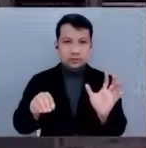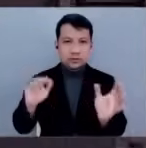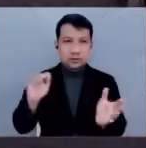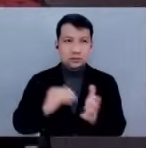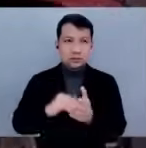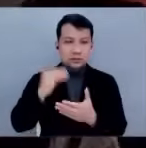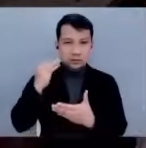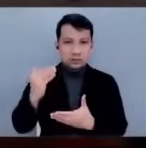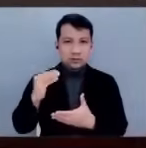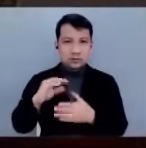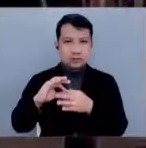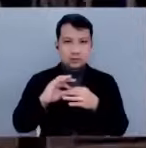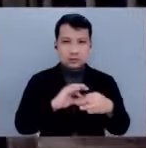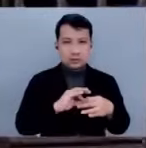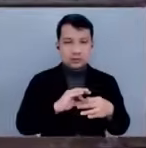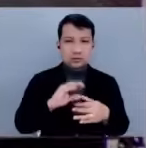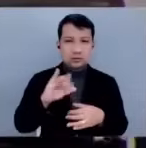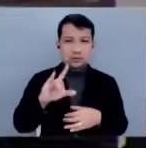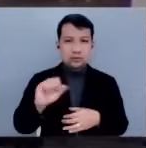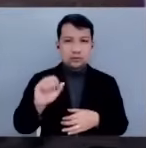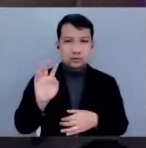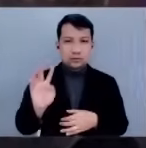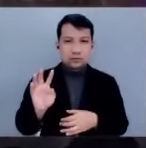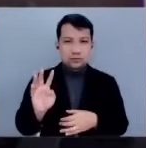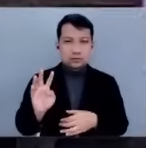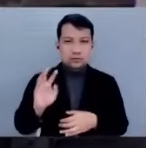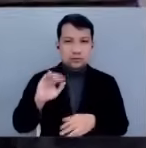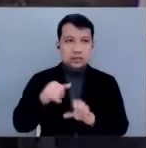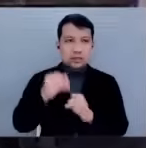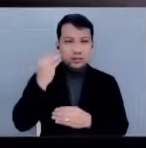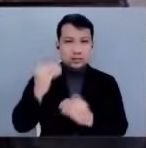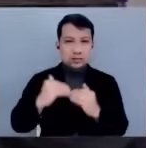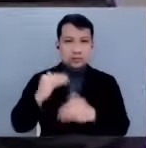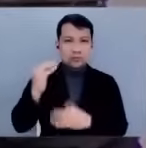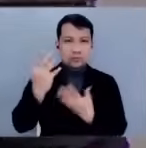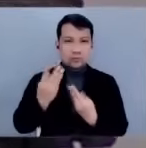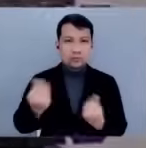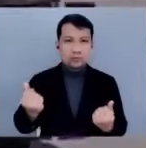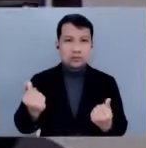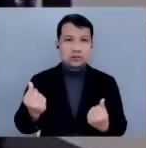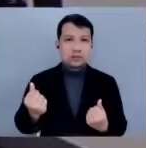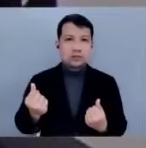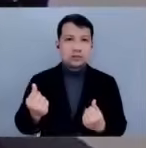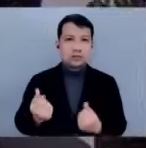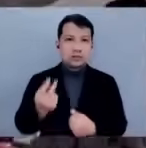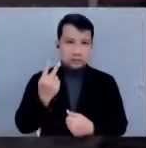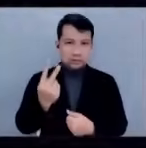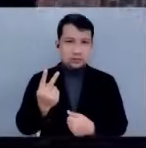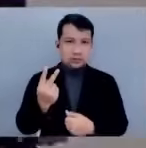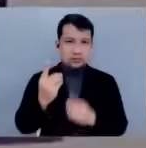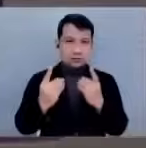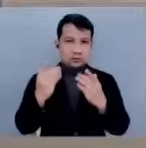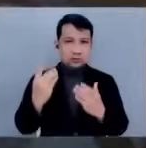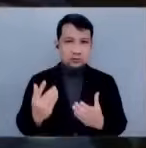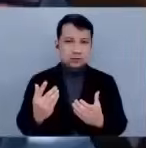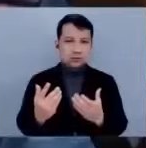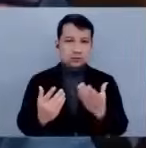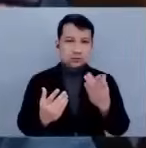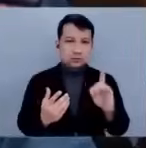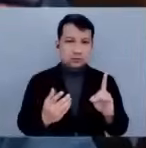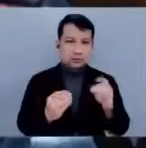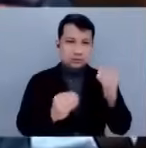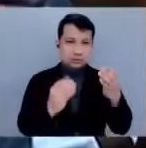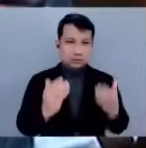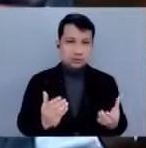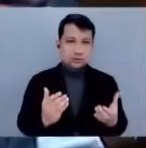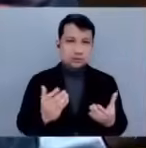Ibig sabihin, higit 40,000 na jeep ang mawawala sa kalsada. Dalawang driver sa bawat jeepney, isang operator ang mawawalan